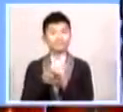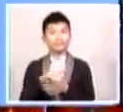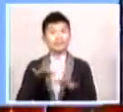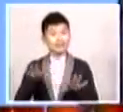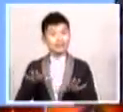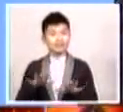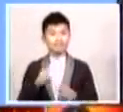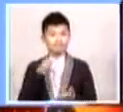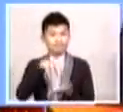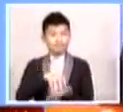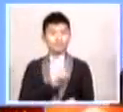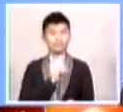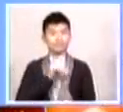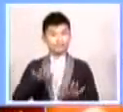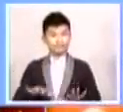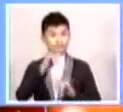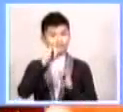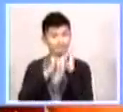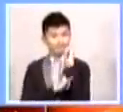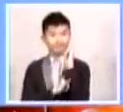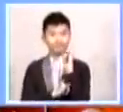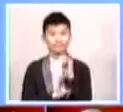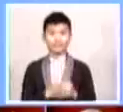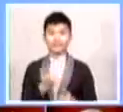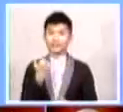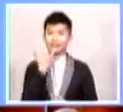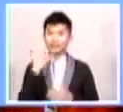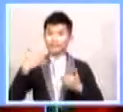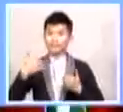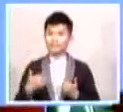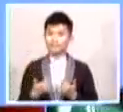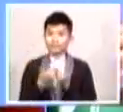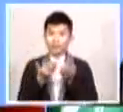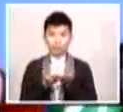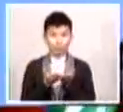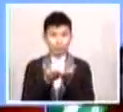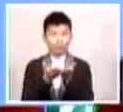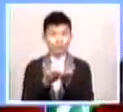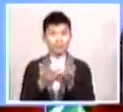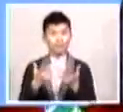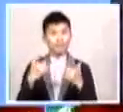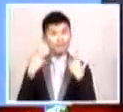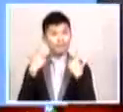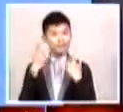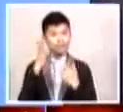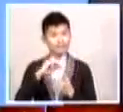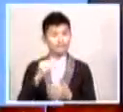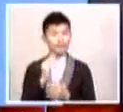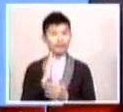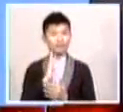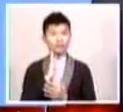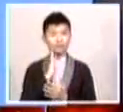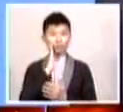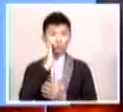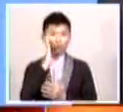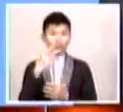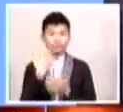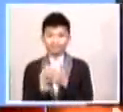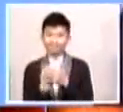到我们证明自己这一代能够逆风航行，把顺风留给下一